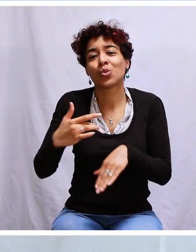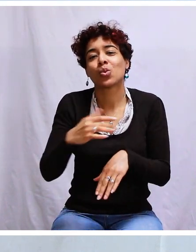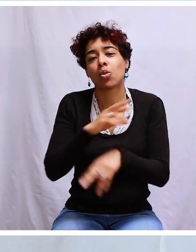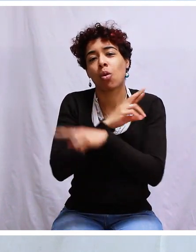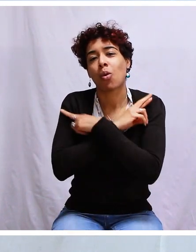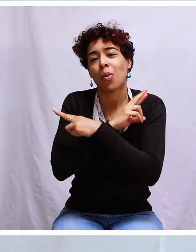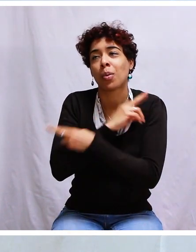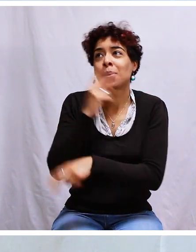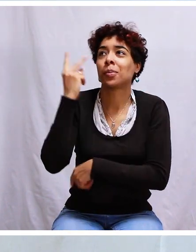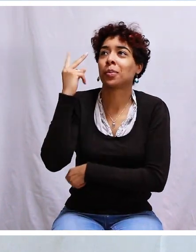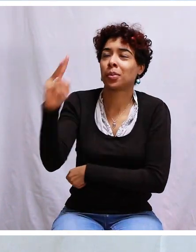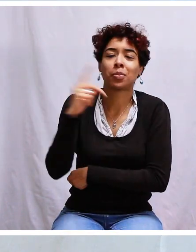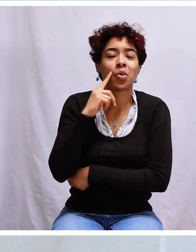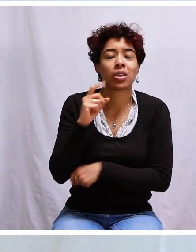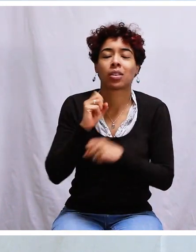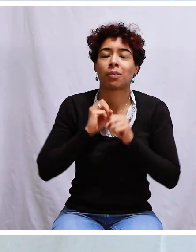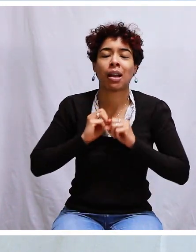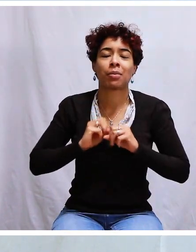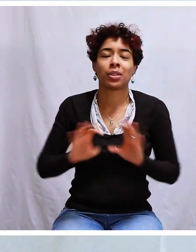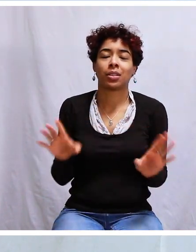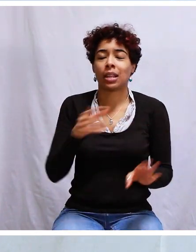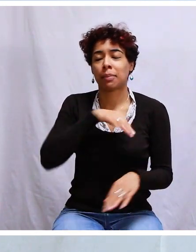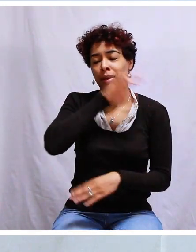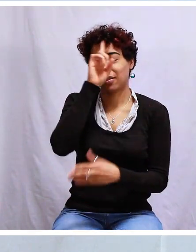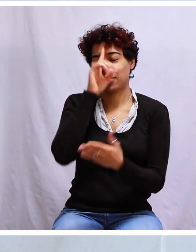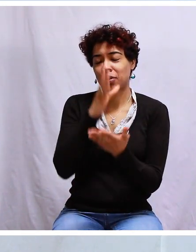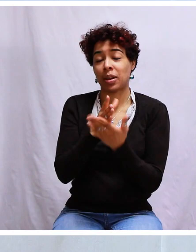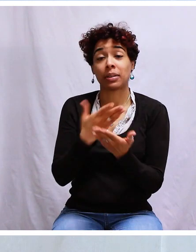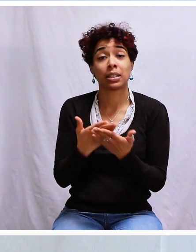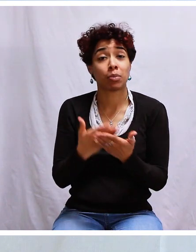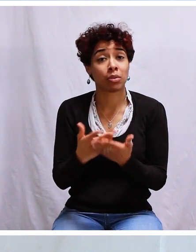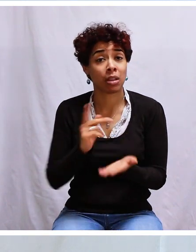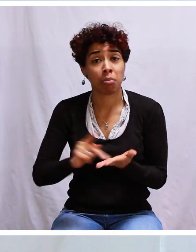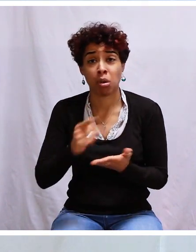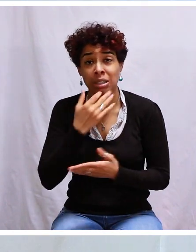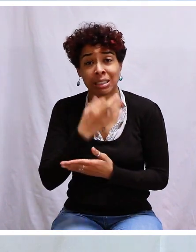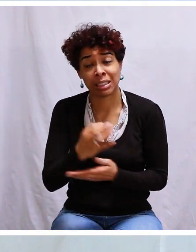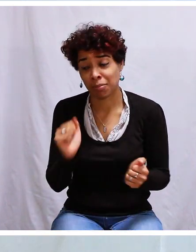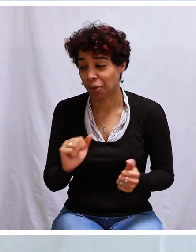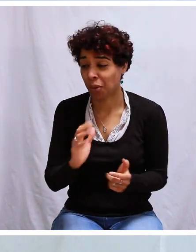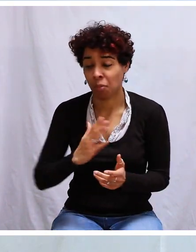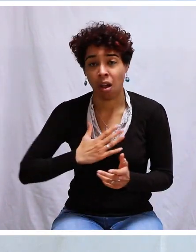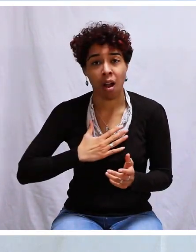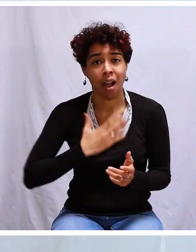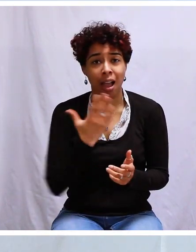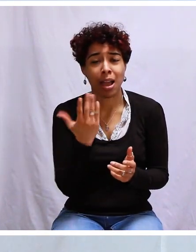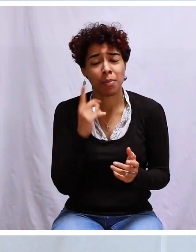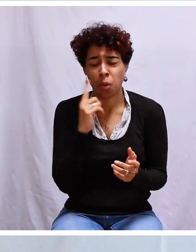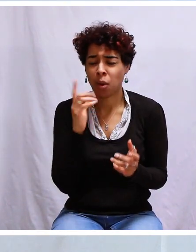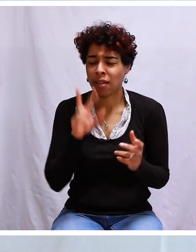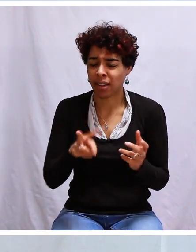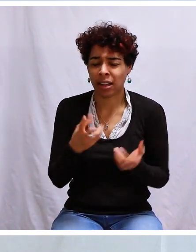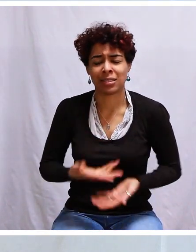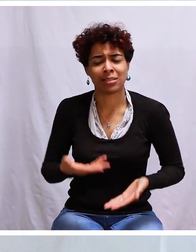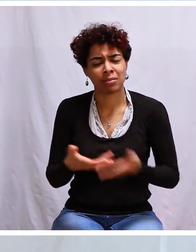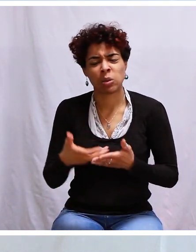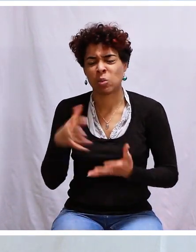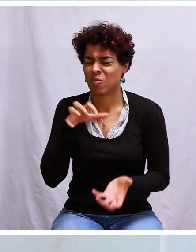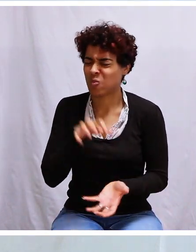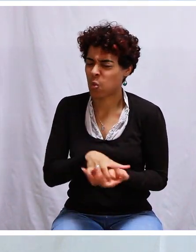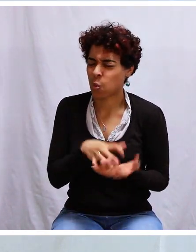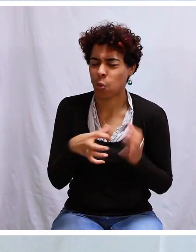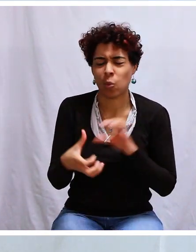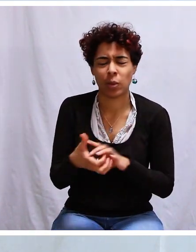tu t'es abandonné. C'est pour ça qu'il va pouvoir déclarer, maintenant je me plais dedans en fait, parce que c'est dans ces moments les plus compliqués de ma vie